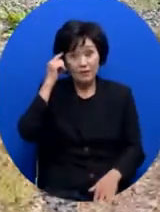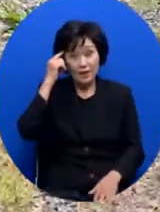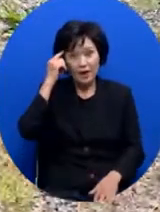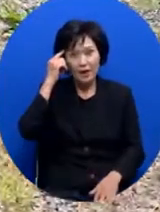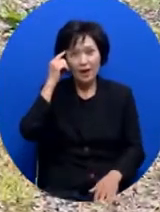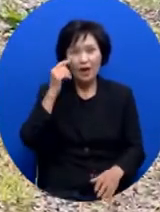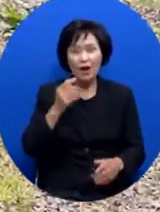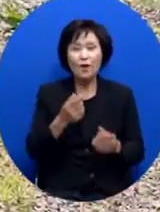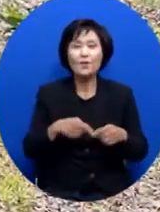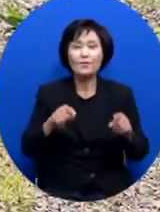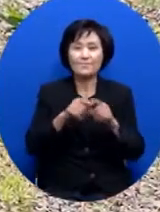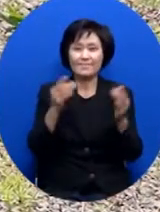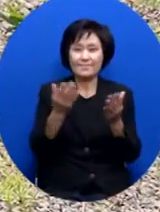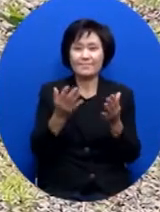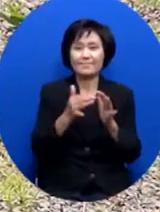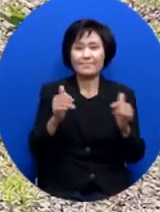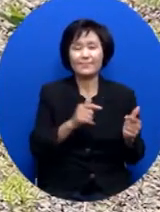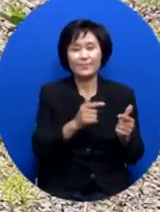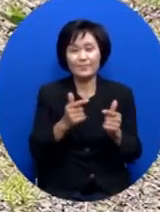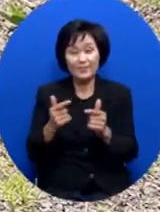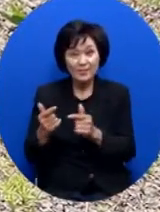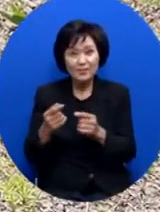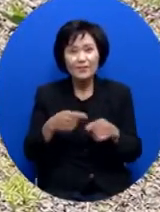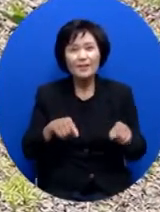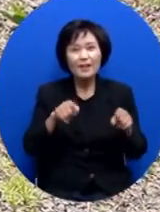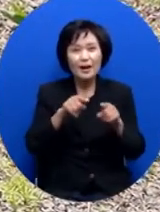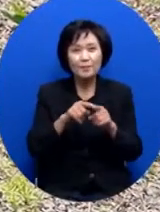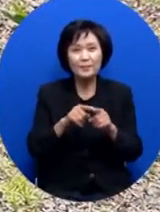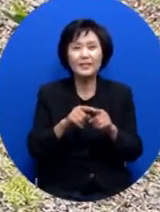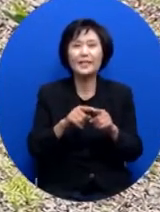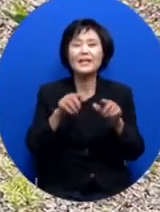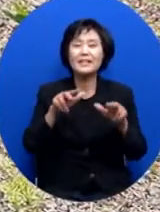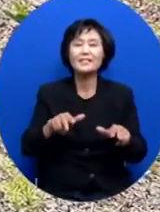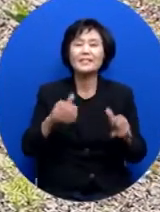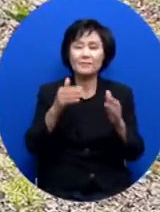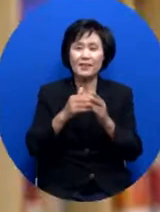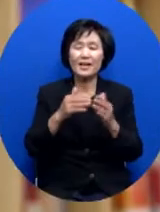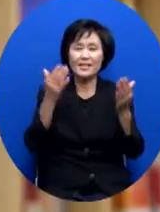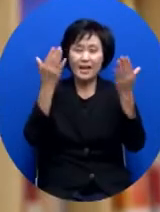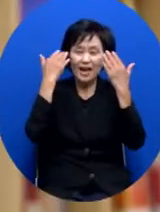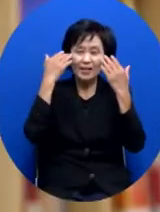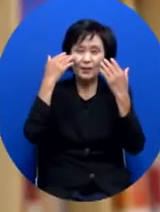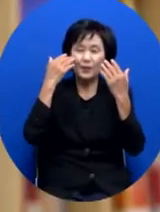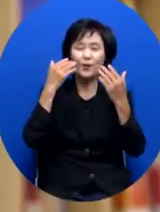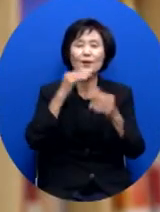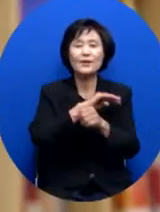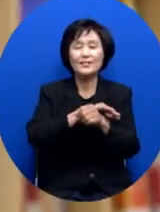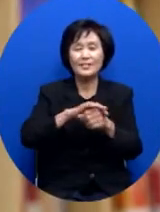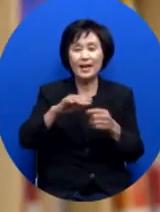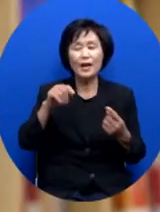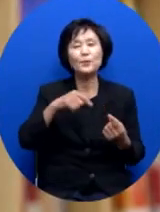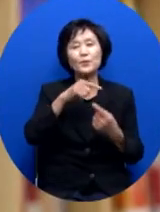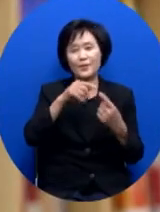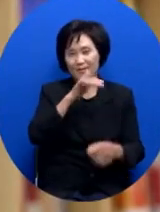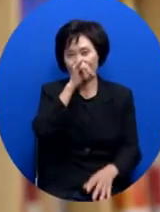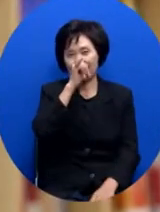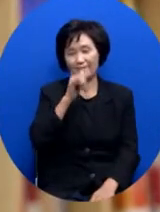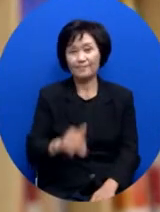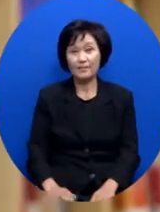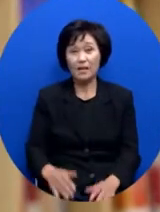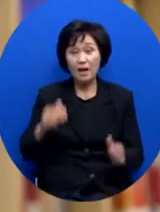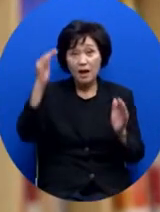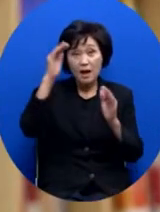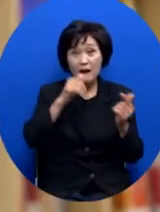함께 귀한 교회들의 기도 덕분에 지금까지 학교를 잘 운영하고 있습니다 학생들이 그런 이야기를 합니다 저희학교